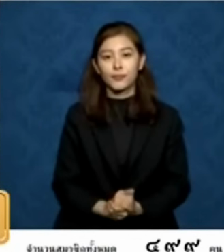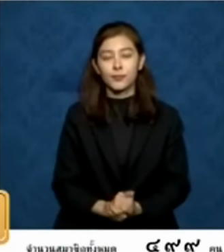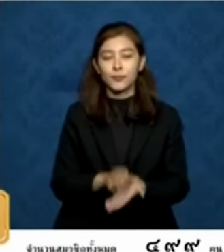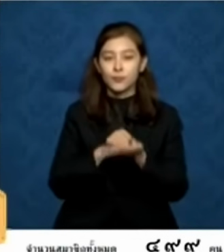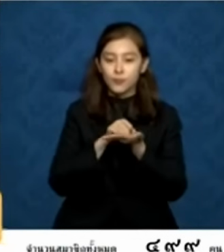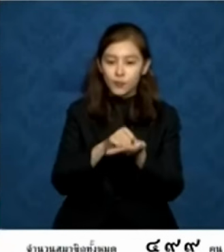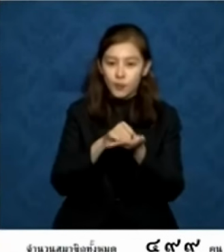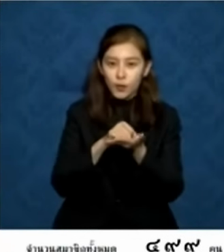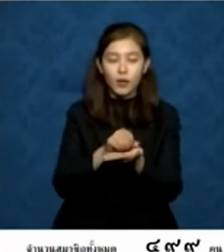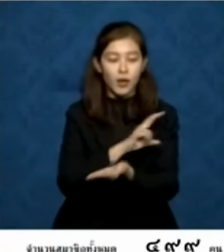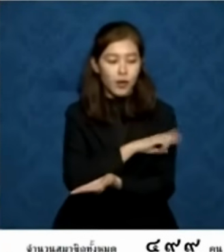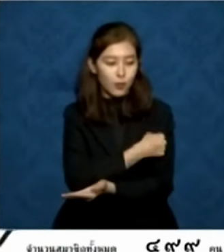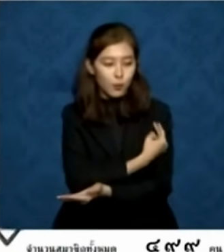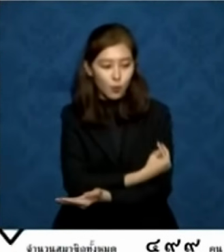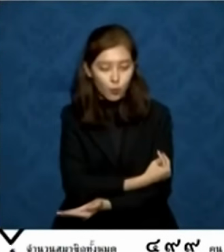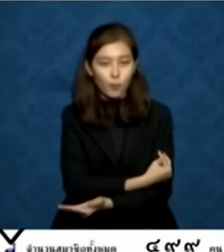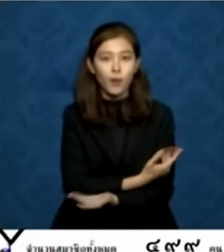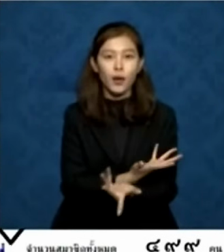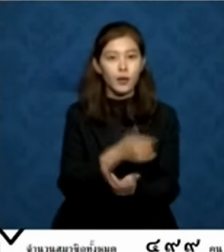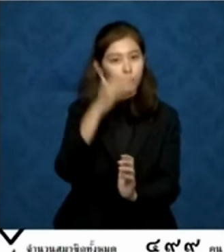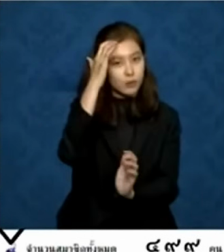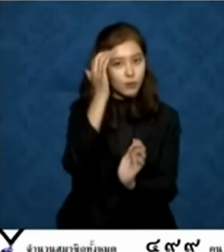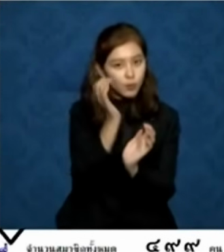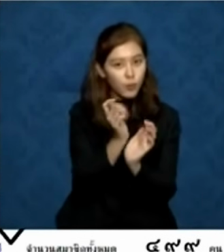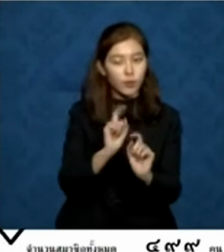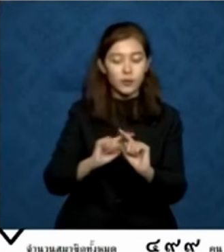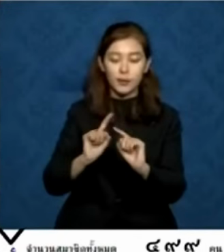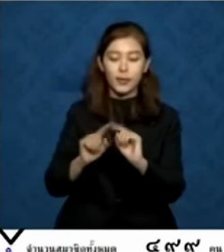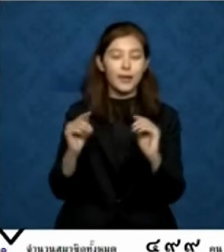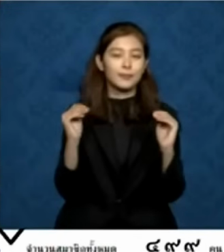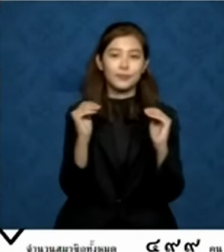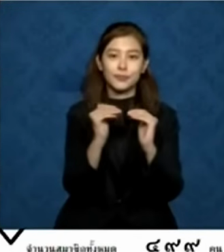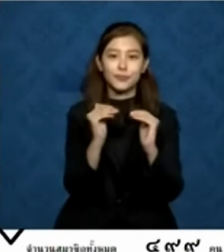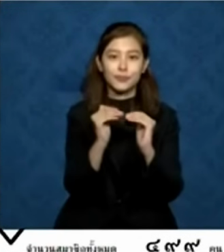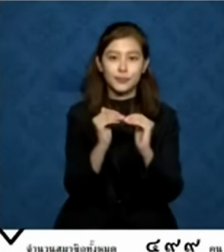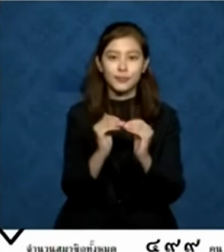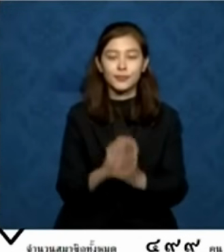ขั้นพื้นฐานของรัฐอย่างทั่วถึงและเป็นธรรม